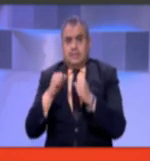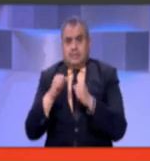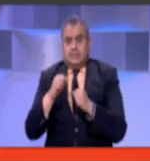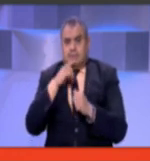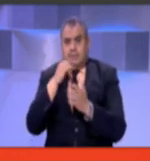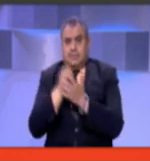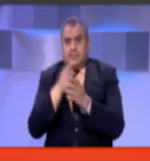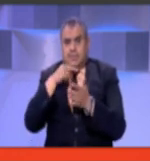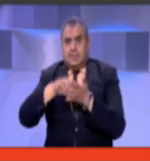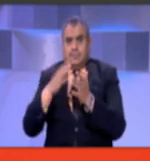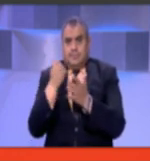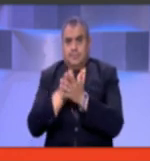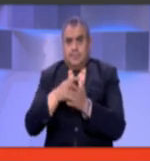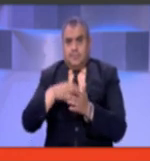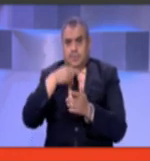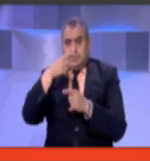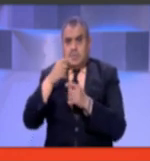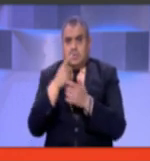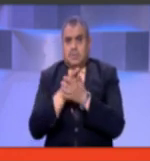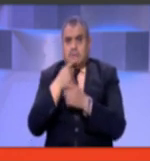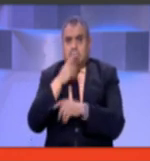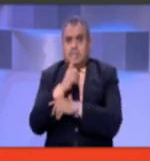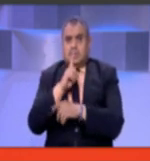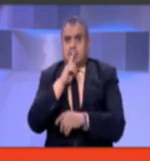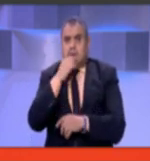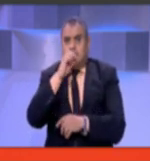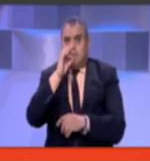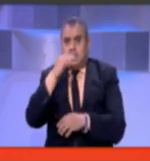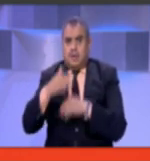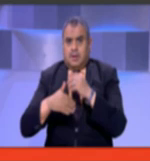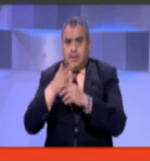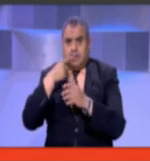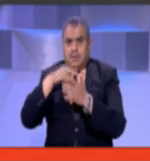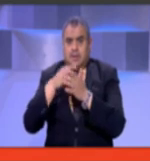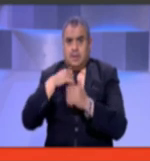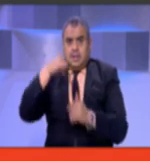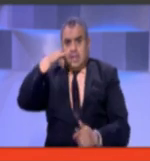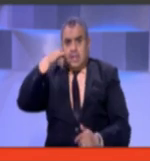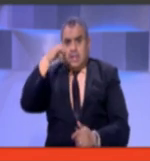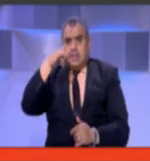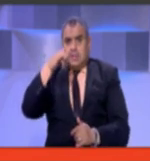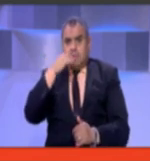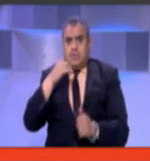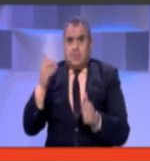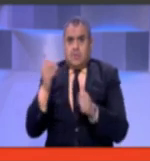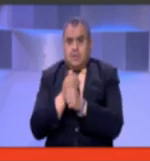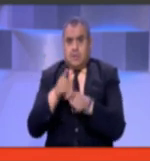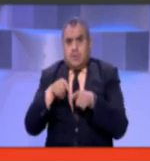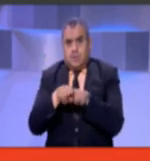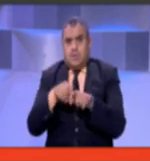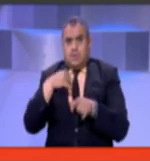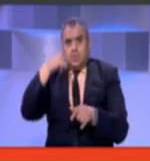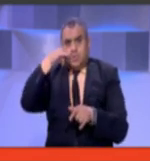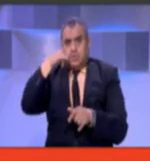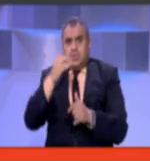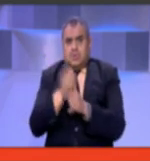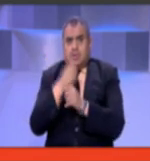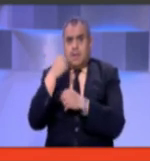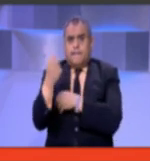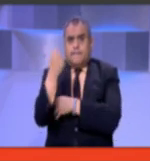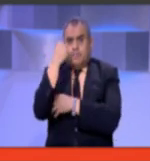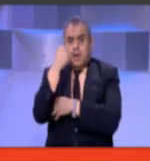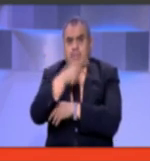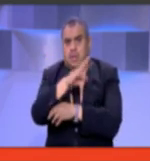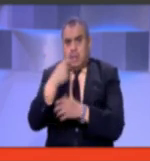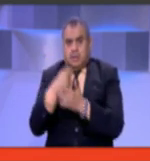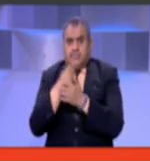وخلونا نطمن على الأستاذ محمد النشواتي معانا دلوقتي هاتفيا، وكمان بتنضم إلينا الزوجة البطلة